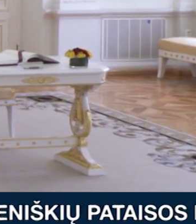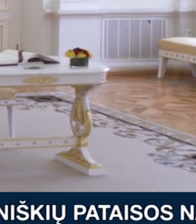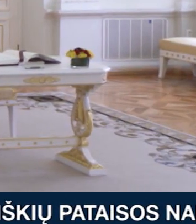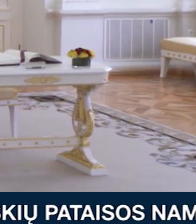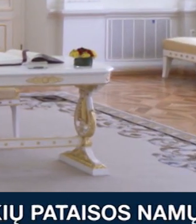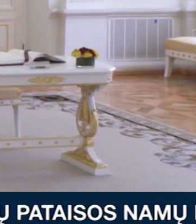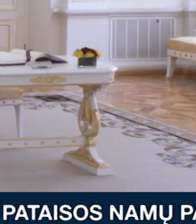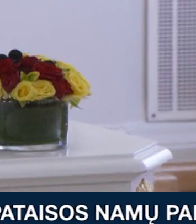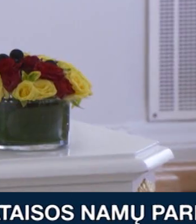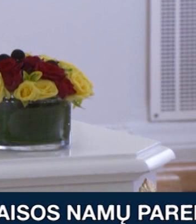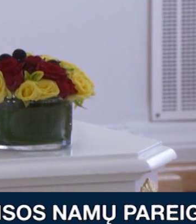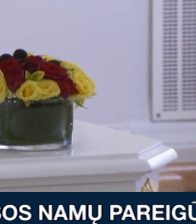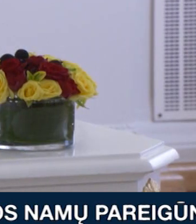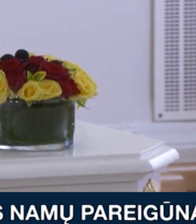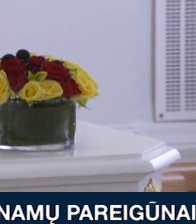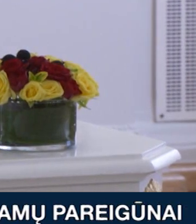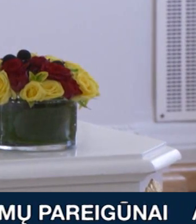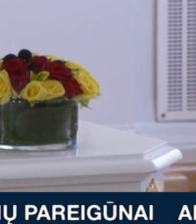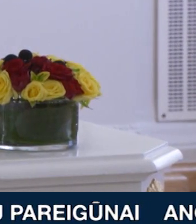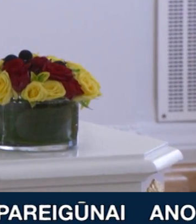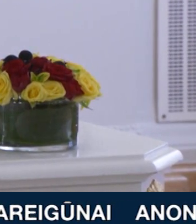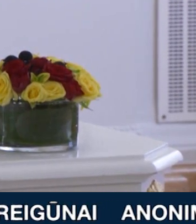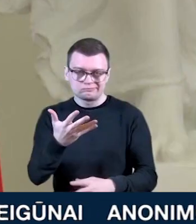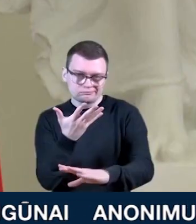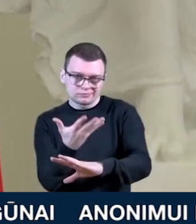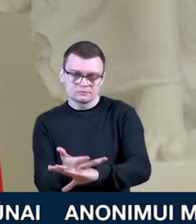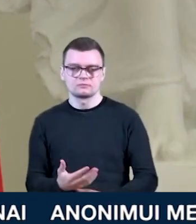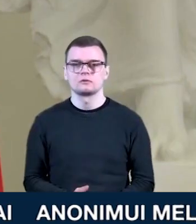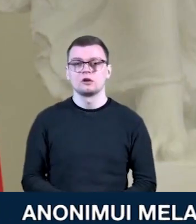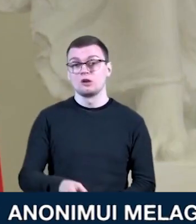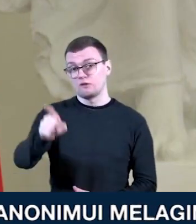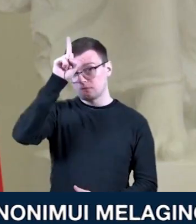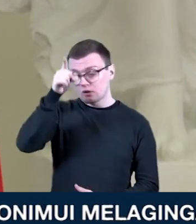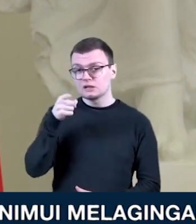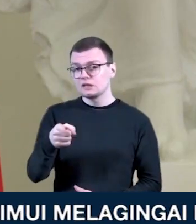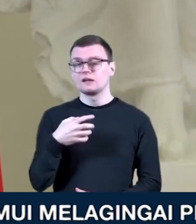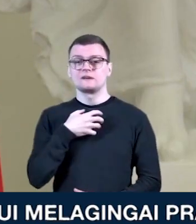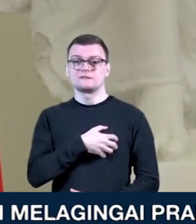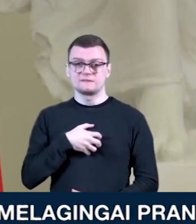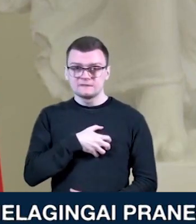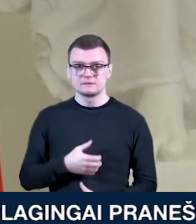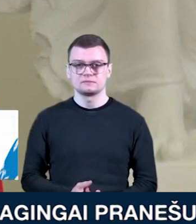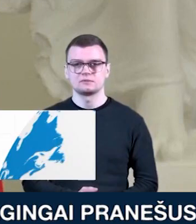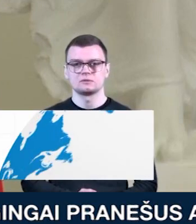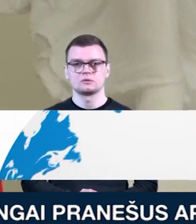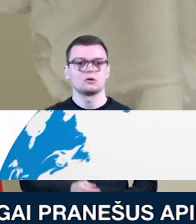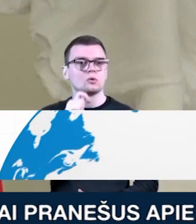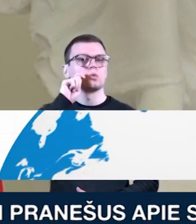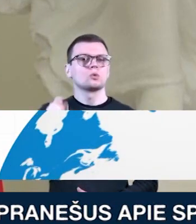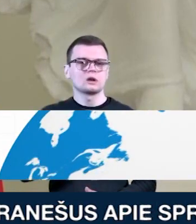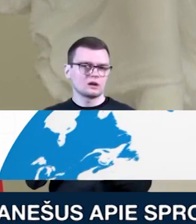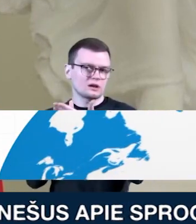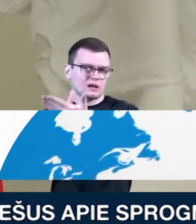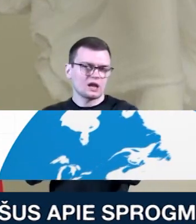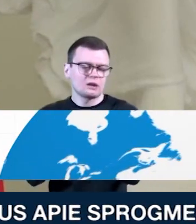atmeta kritiką dėl delsimo Ukrainai siūsti sunkiuosius ginklus. Vokietija yra vienas svarbiausių Ukrainos